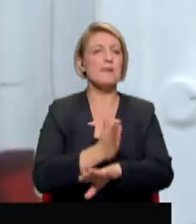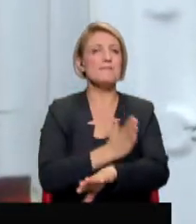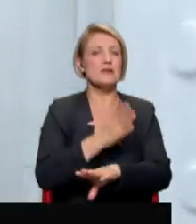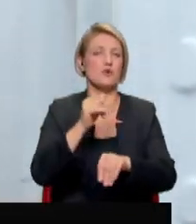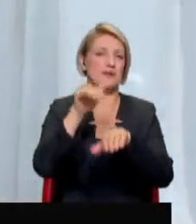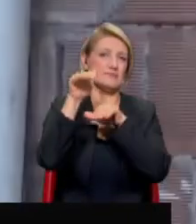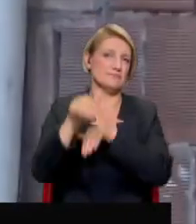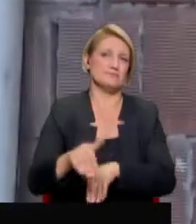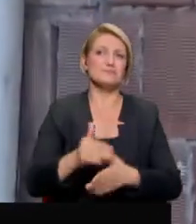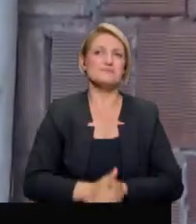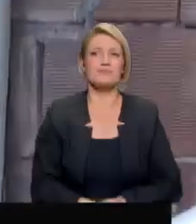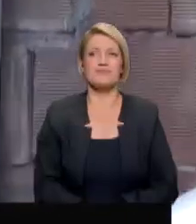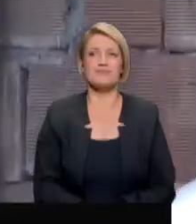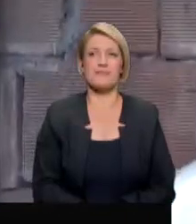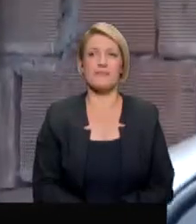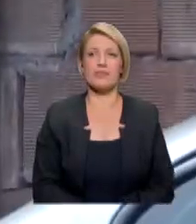yolculuğuna uğurlanacak